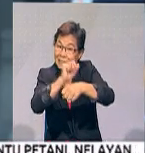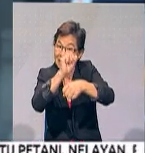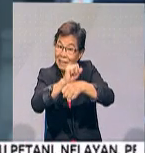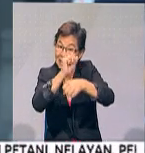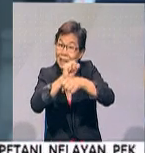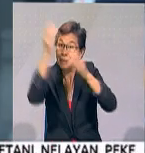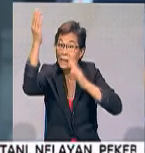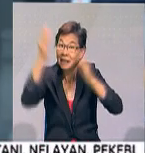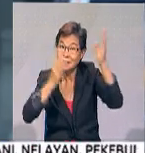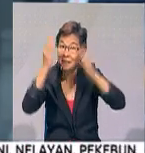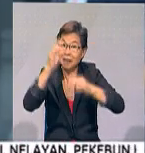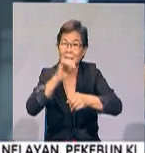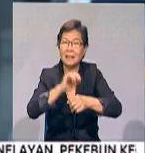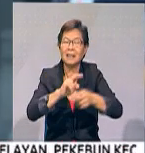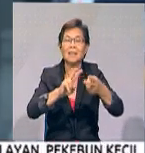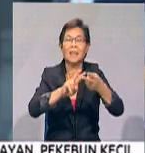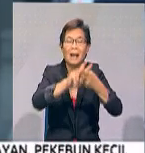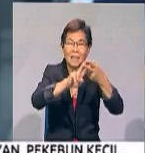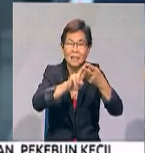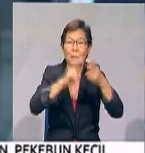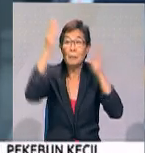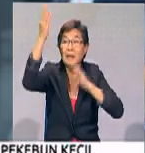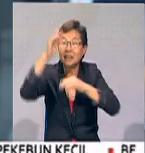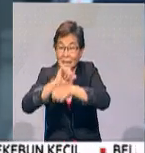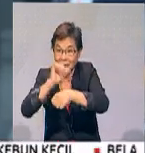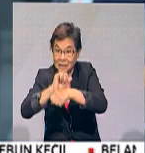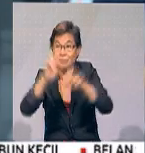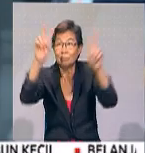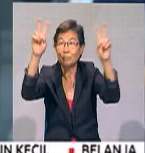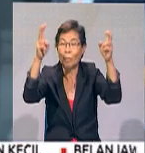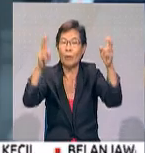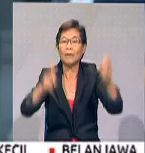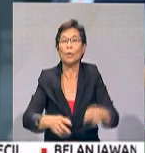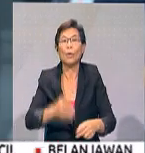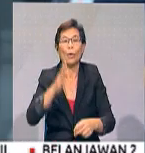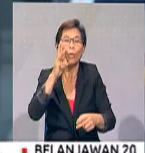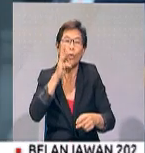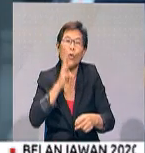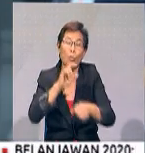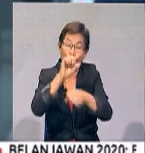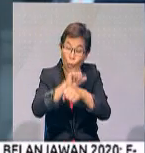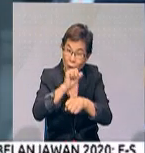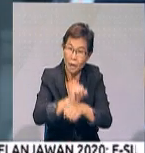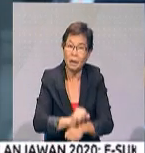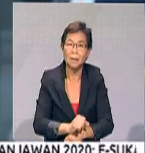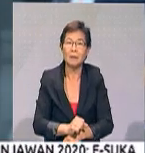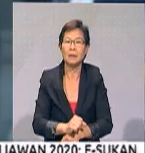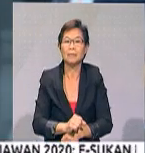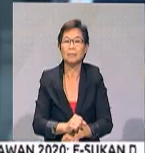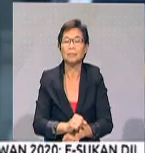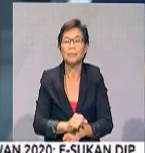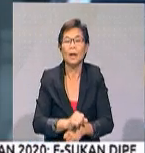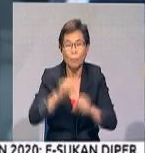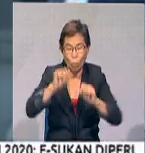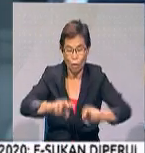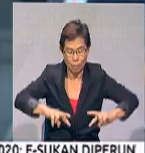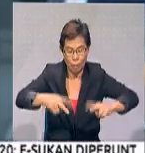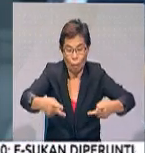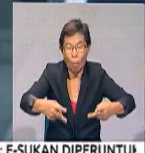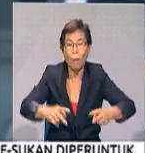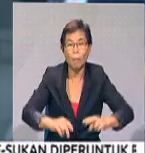kerja Malaysia, ya, hashtag Malaysia Kerja, Malaysia Kerja, ada hashtag Women at Work, hashtag Local at Work, ini boleh menyumbang